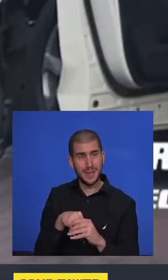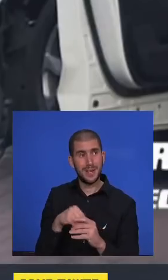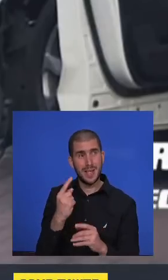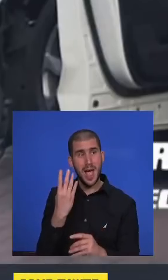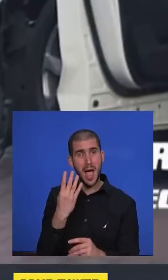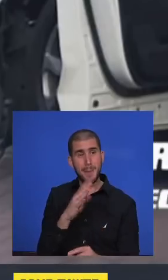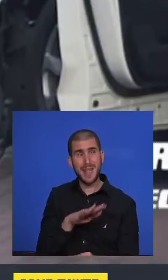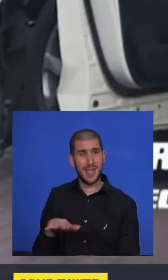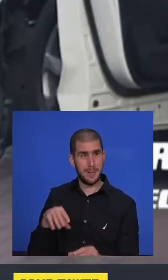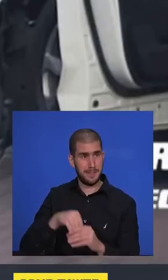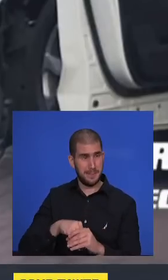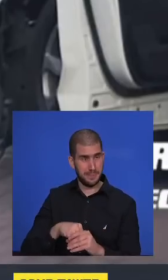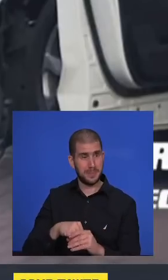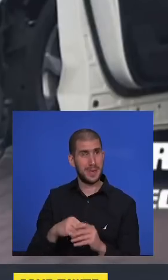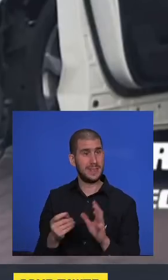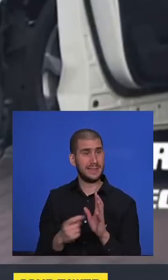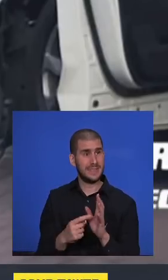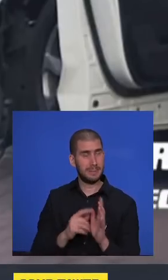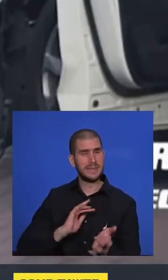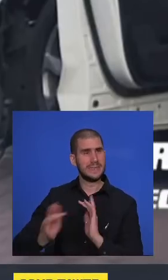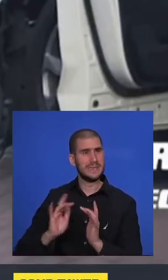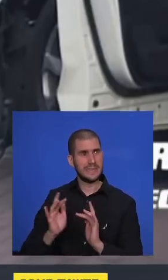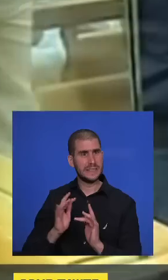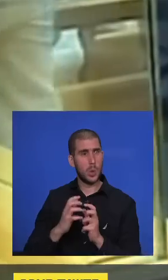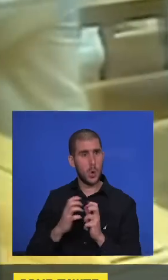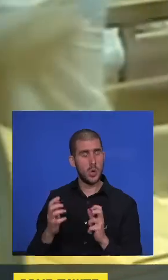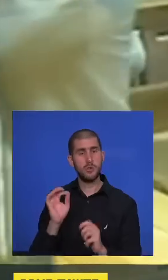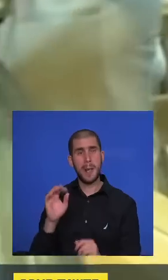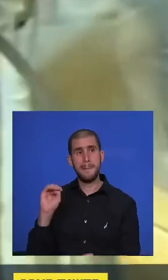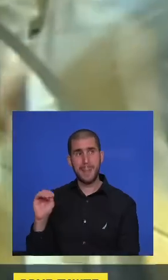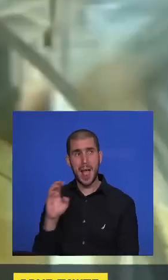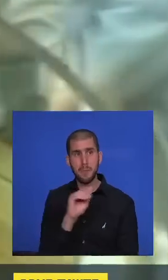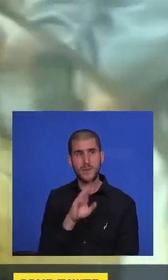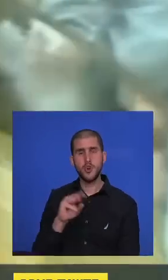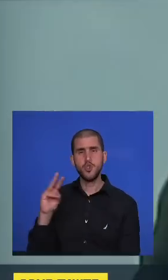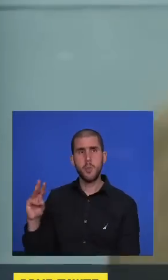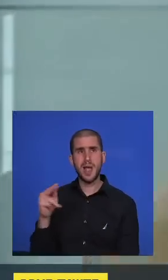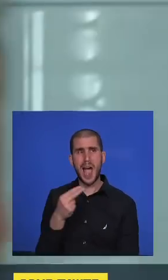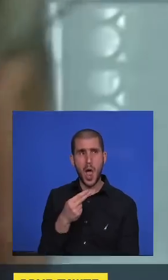4 ילדיו. הרקע הוא ככל הנראה הסכסוך ארוך השנים בין מיכאל מור לשמוליק הרוש,